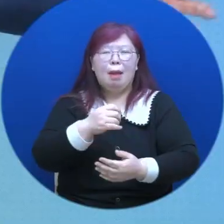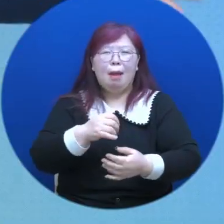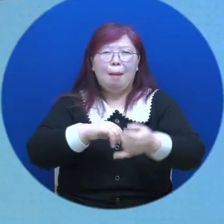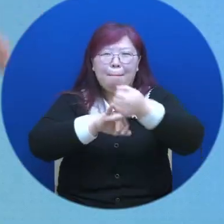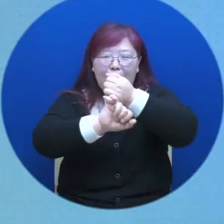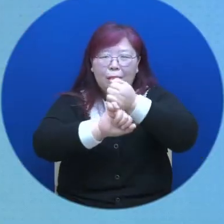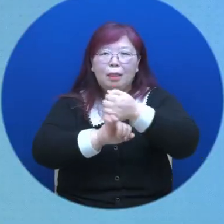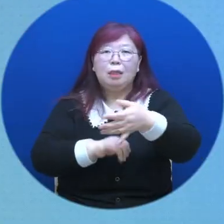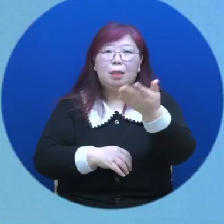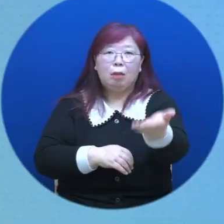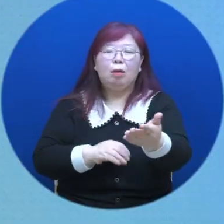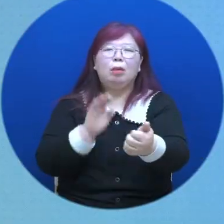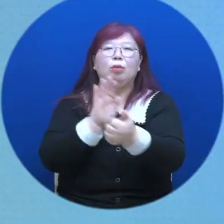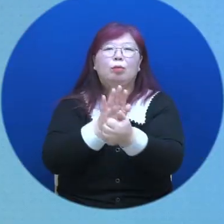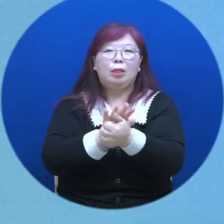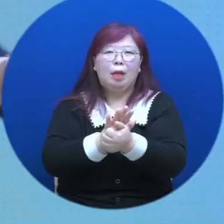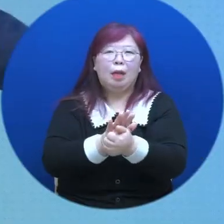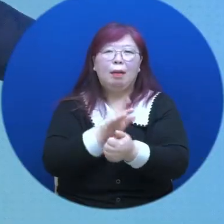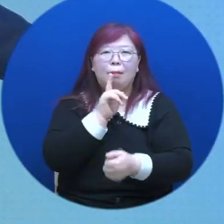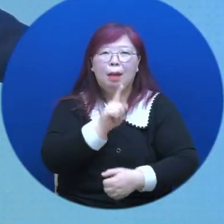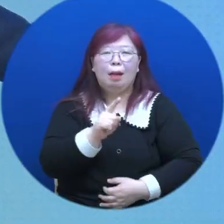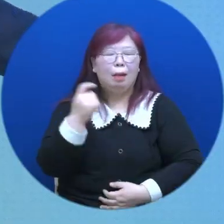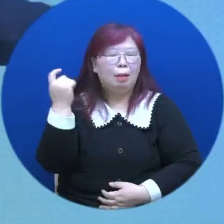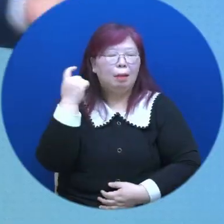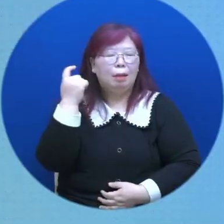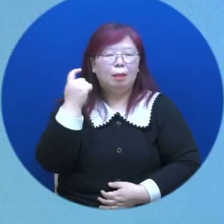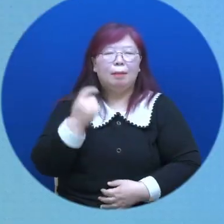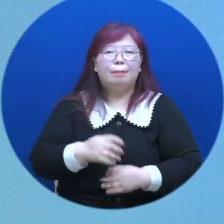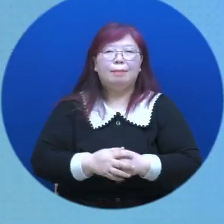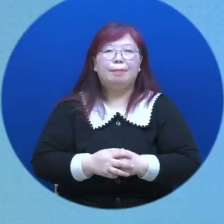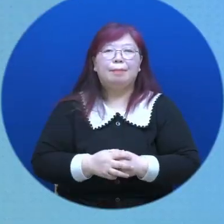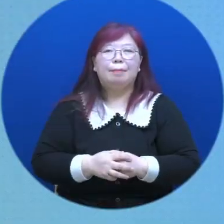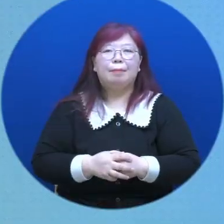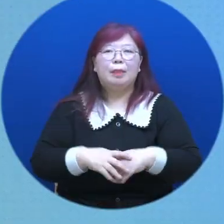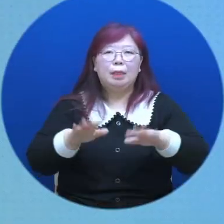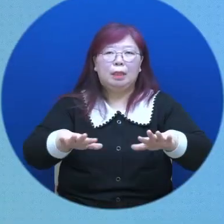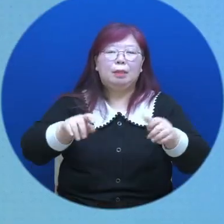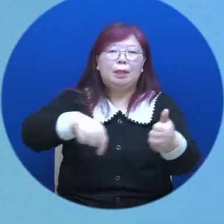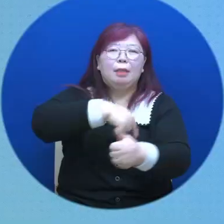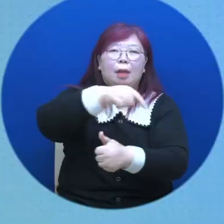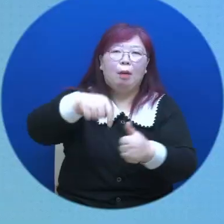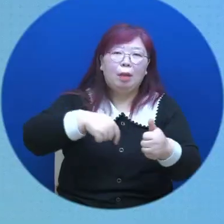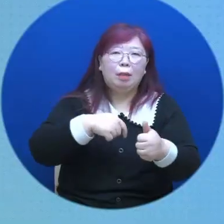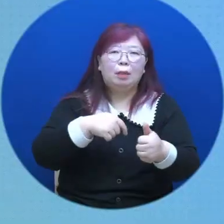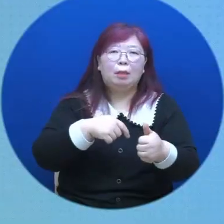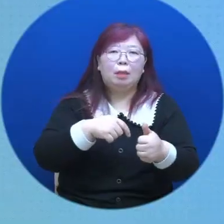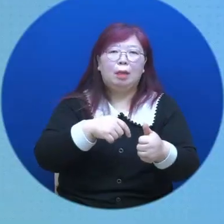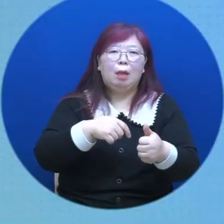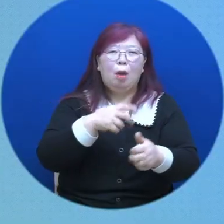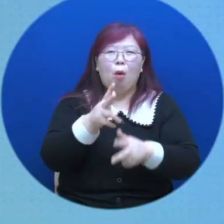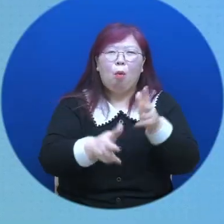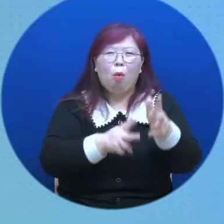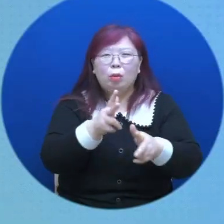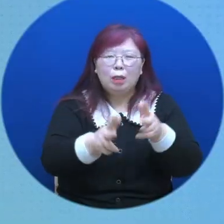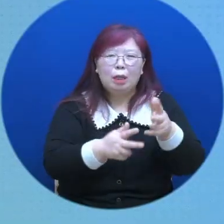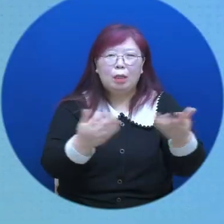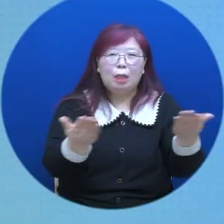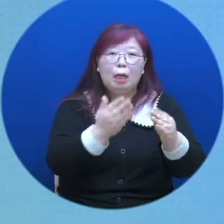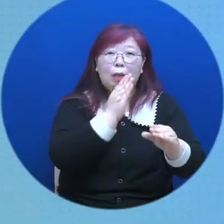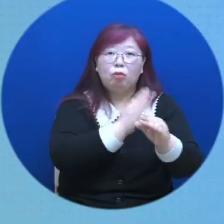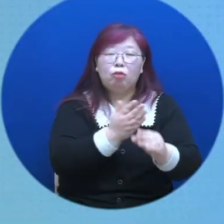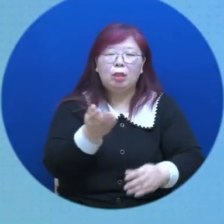그리고 하나님이 나를 돕는다고 한다면 내 현재의 상황은 방직 공장에서 일을 하고